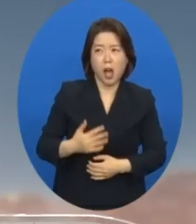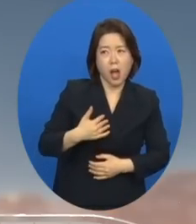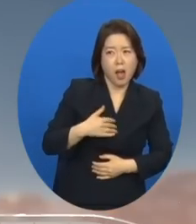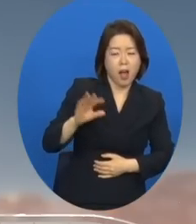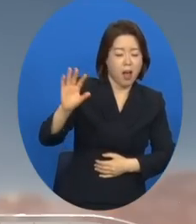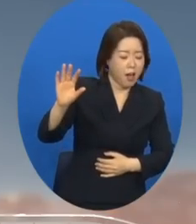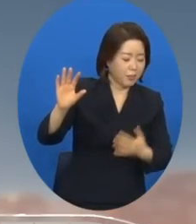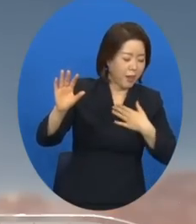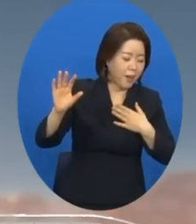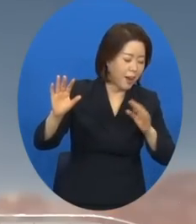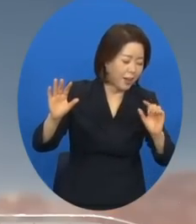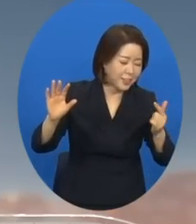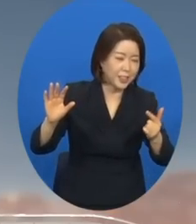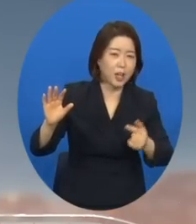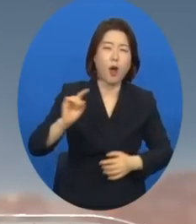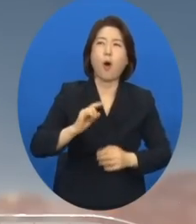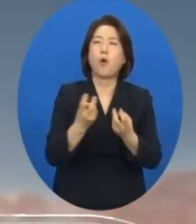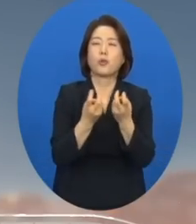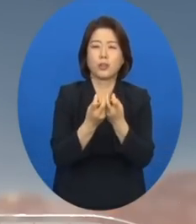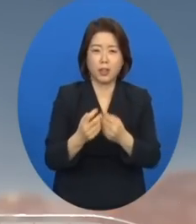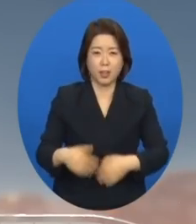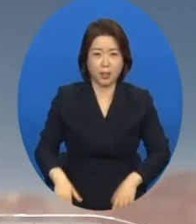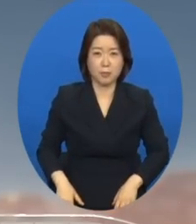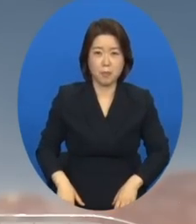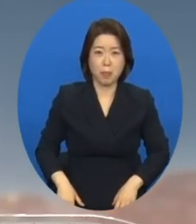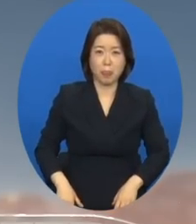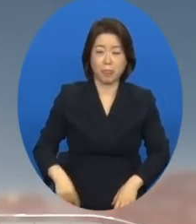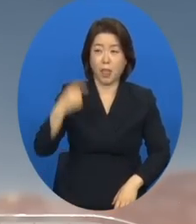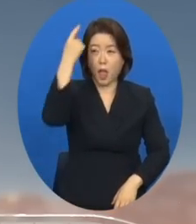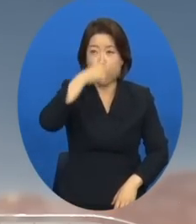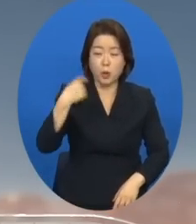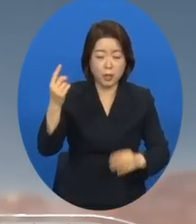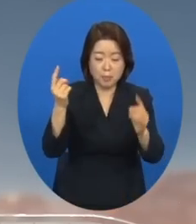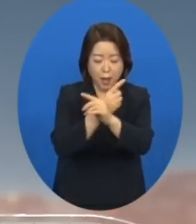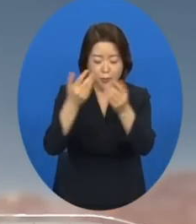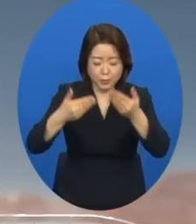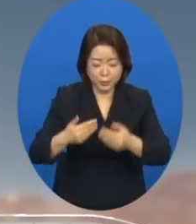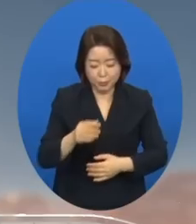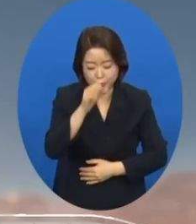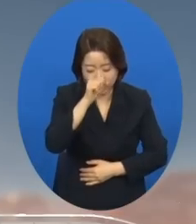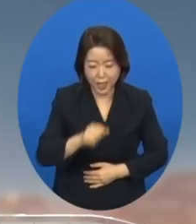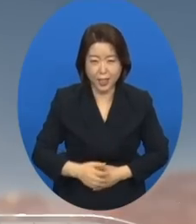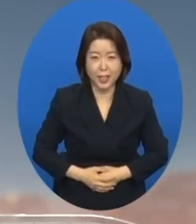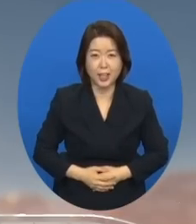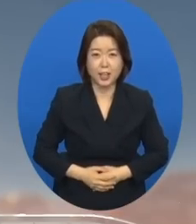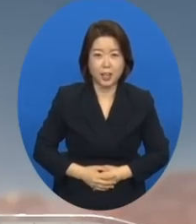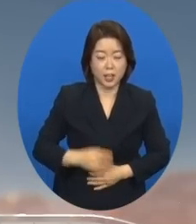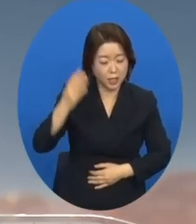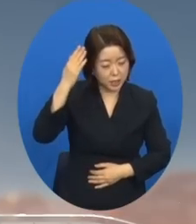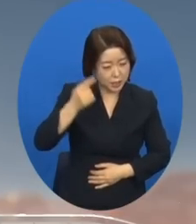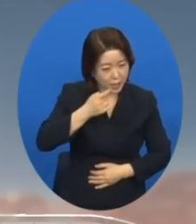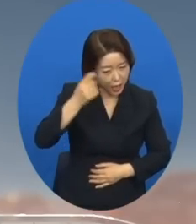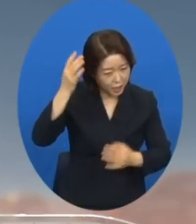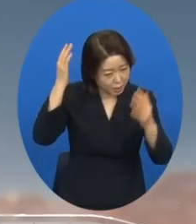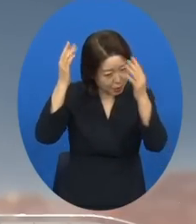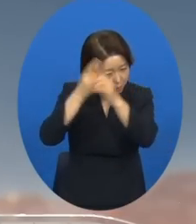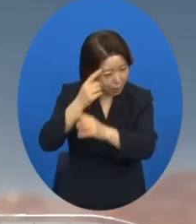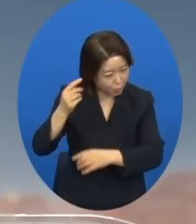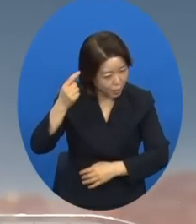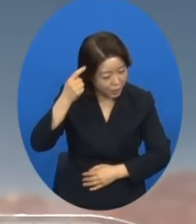주님 어떻게 합니까 차라리 외모라도 그렇게 좀 바꿔주시면 머리로 하얗게 해야 되나